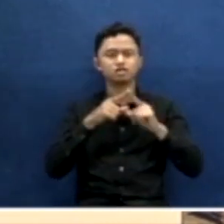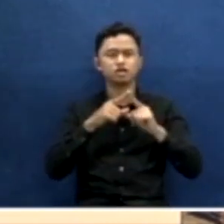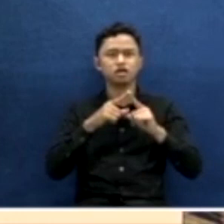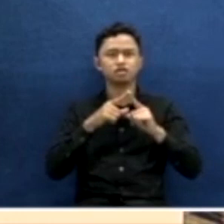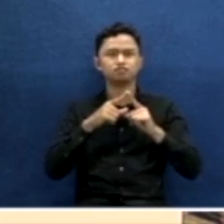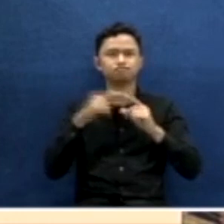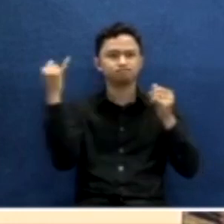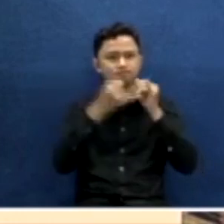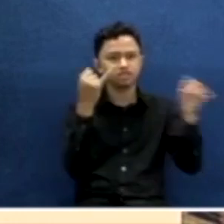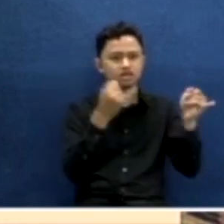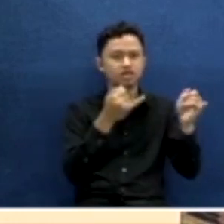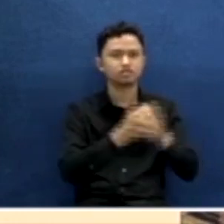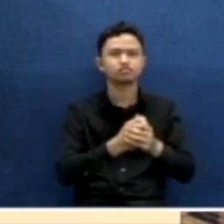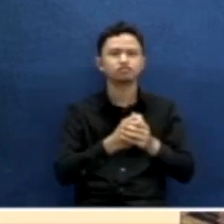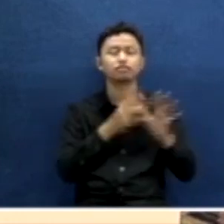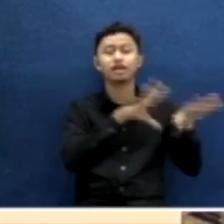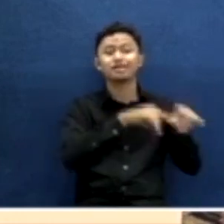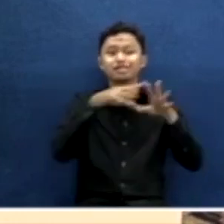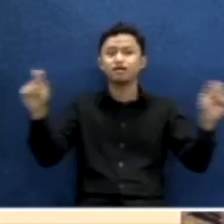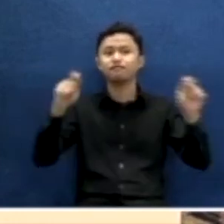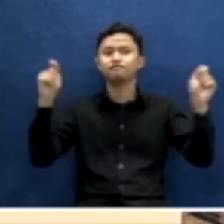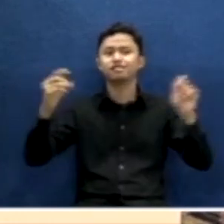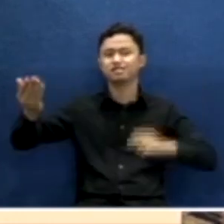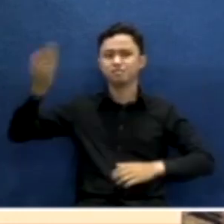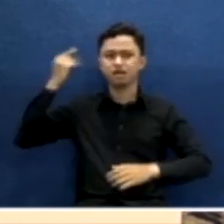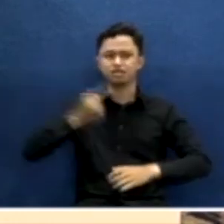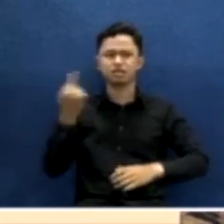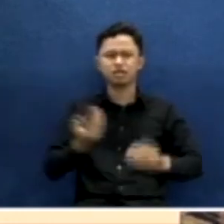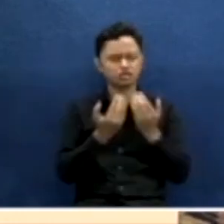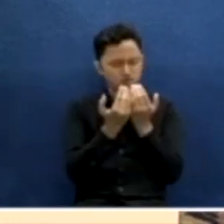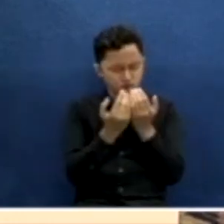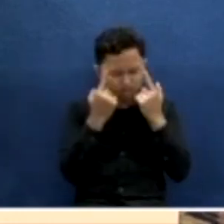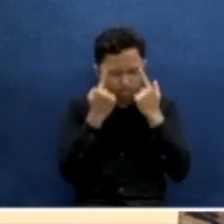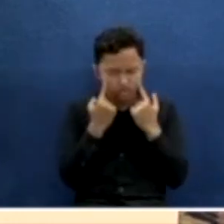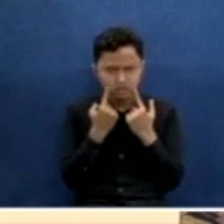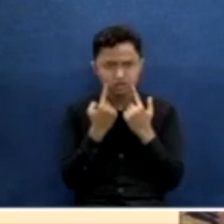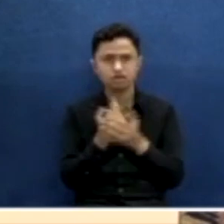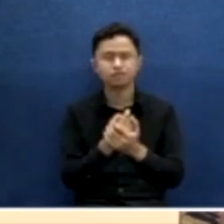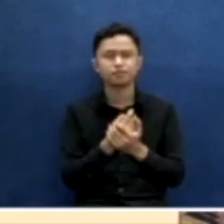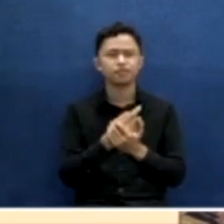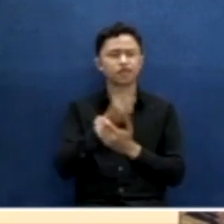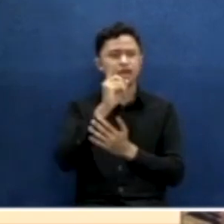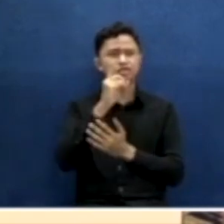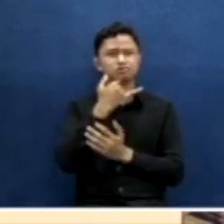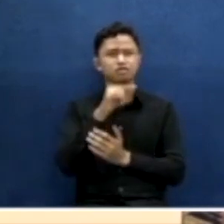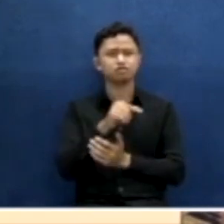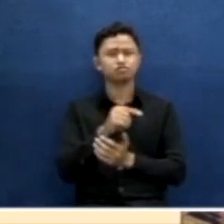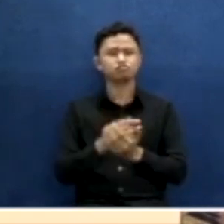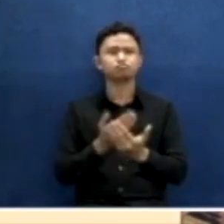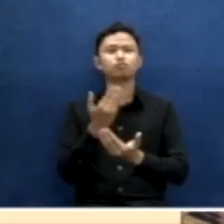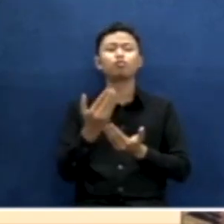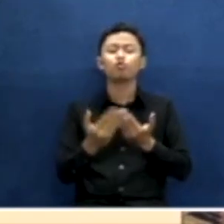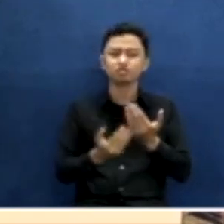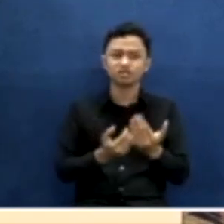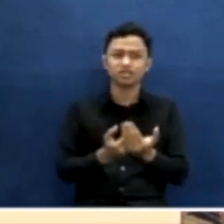lalu,selama Hijrah,kitamengerangdanmeneteskan airmata,berdoauntuksaudara- saudarikitadiPalestina.Mengapademikian? Mungkinbukan